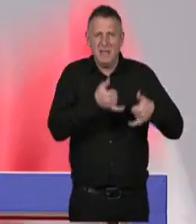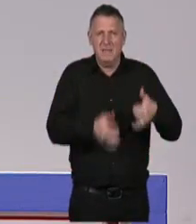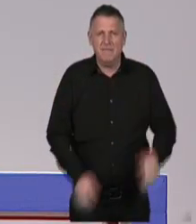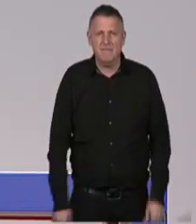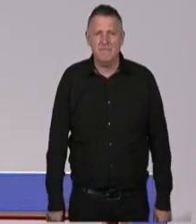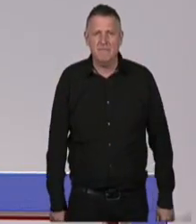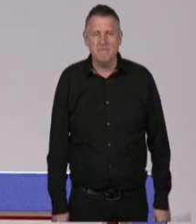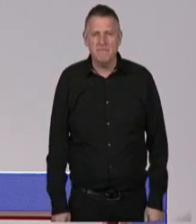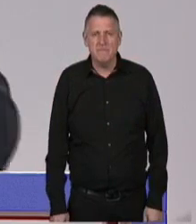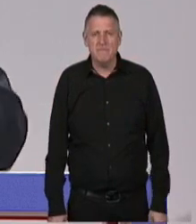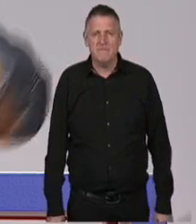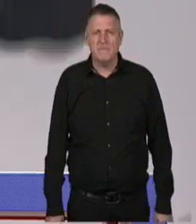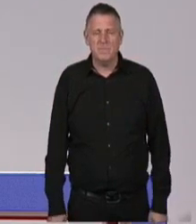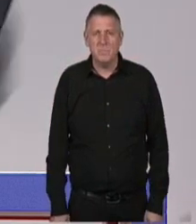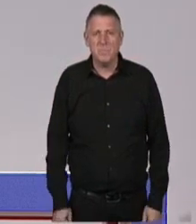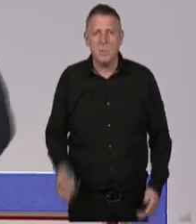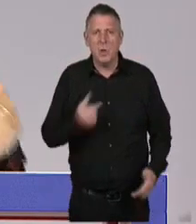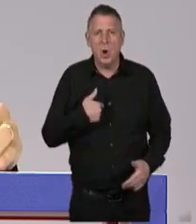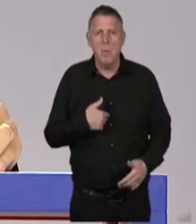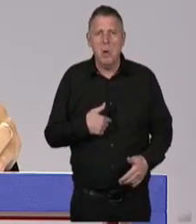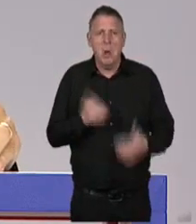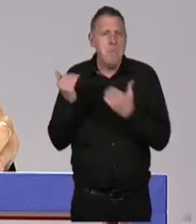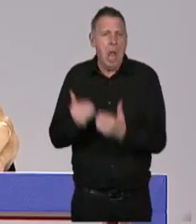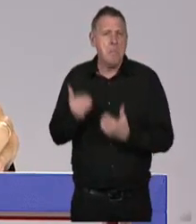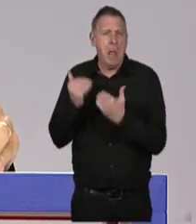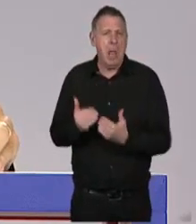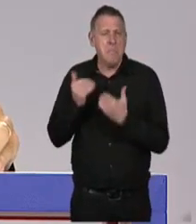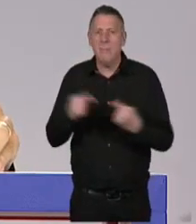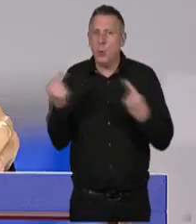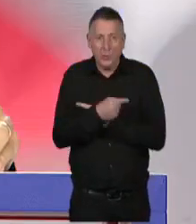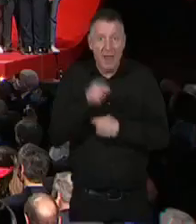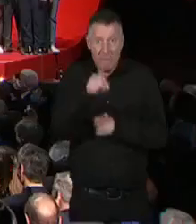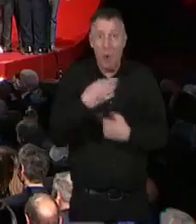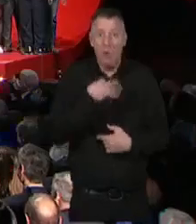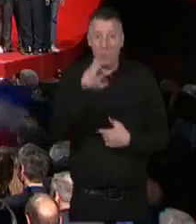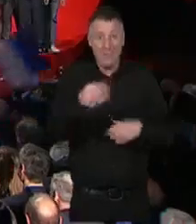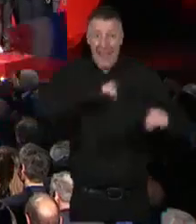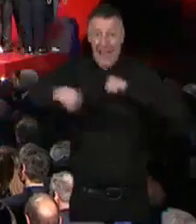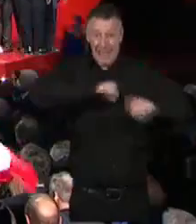Et contre l'immobilisme, choisissez l'action.